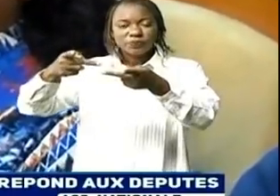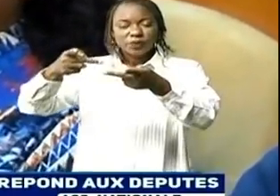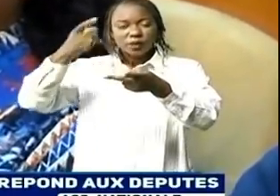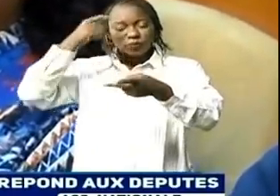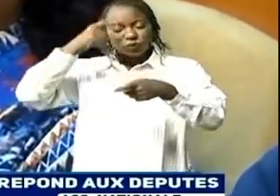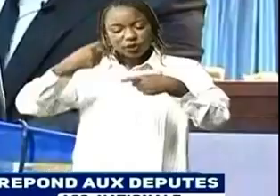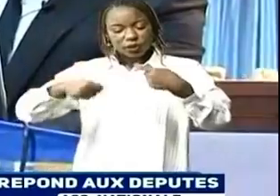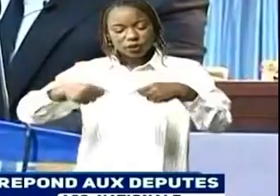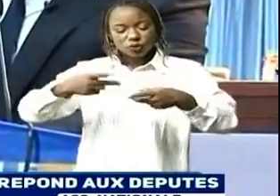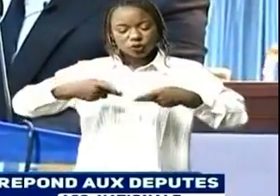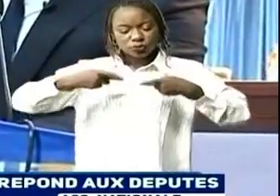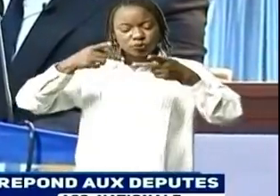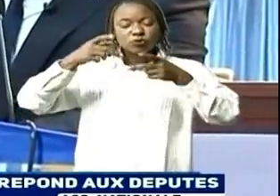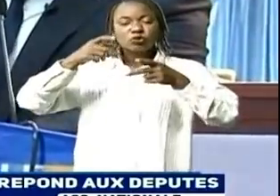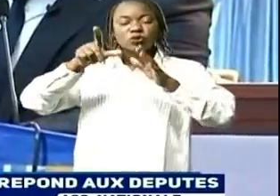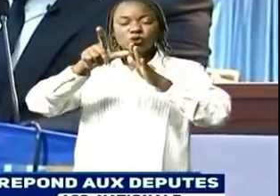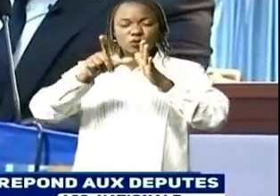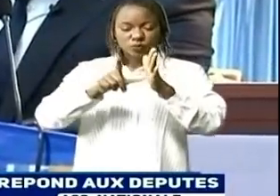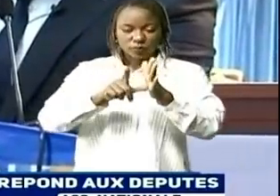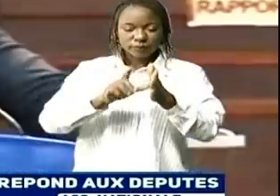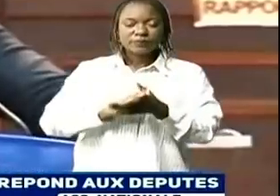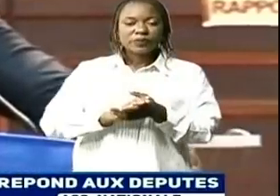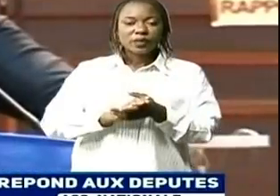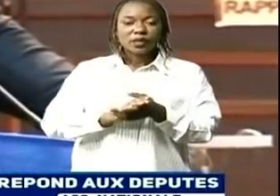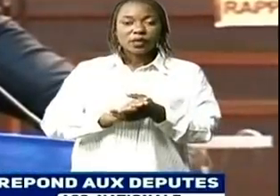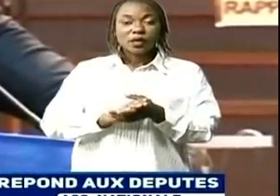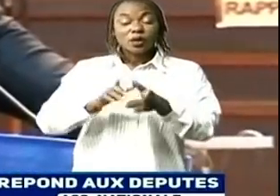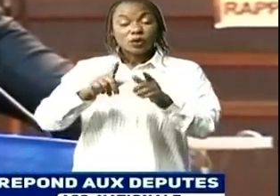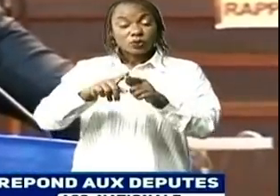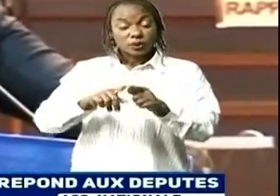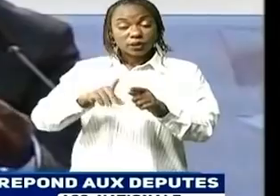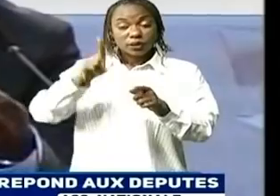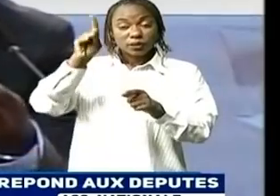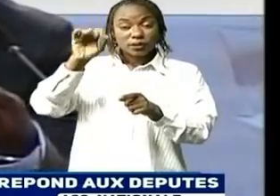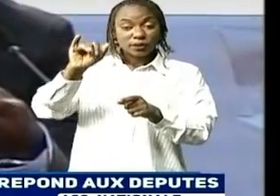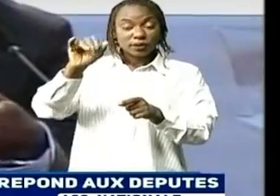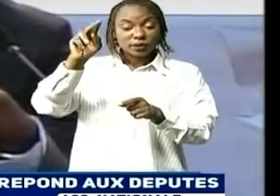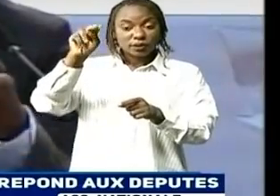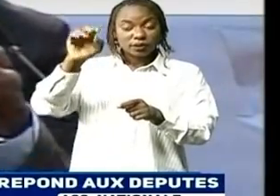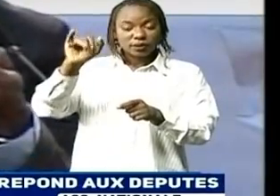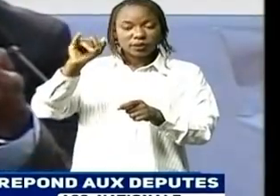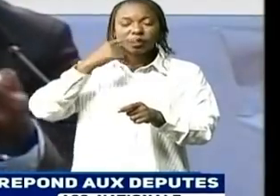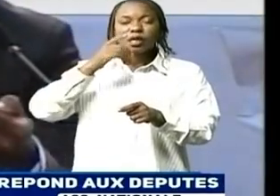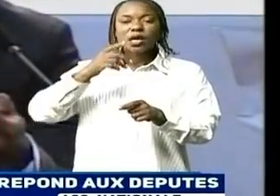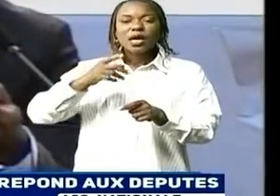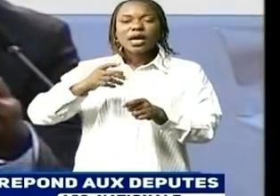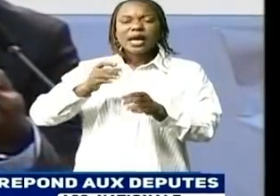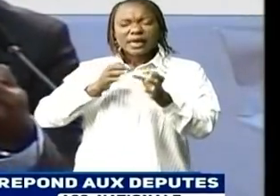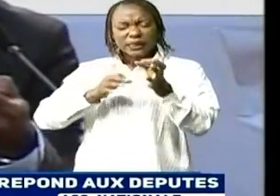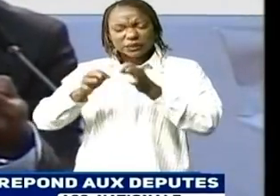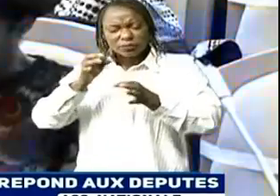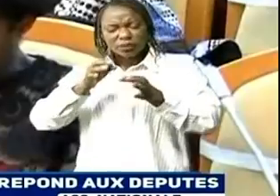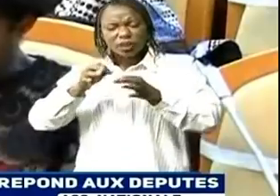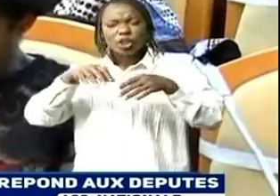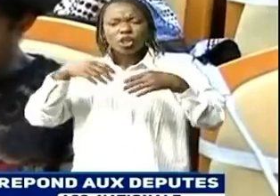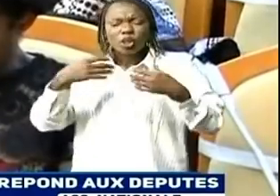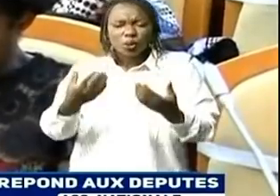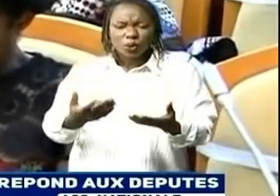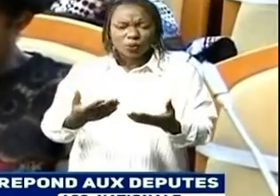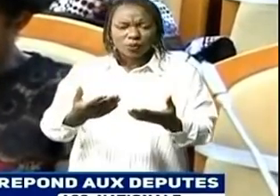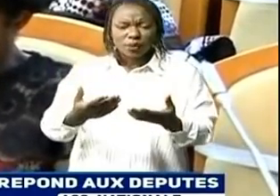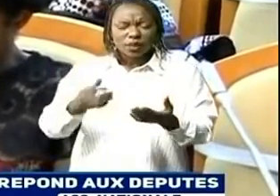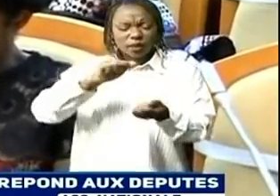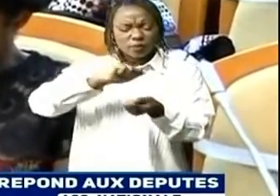cette proposition de loi. Délice Sanga, Jean-Jacques Mamba et Jacques Joly ont expliqué à l'Assemblée plénière qu'hormis quelques